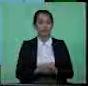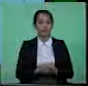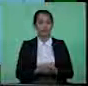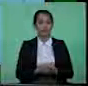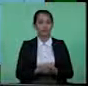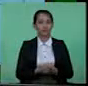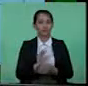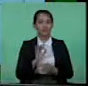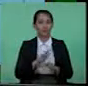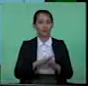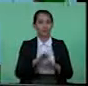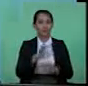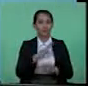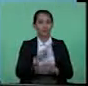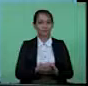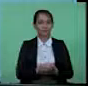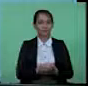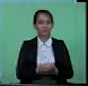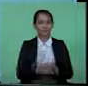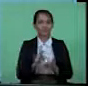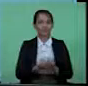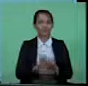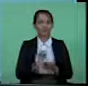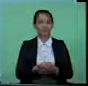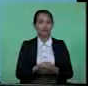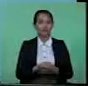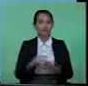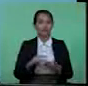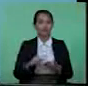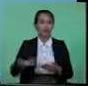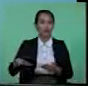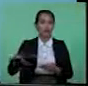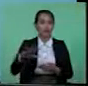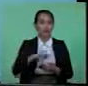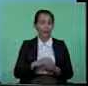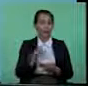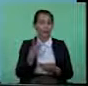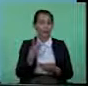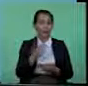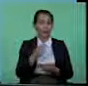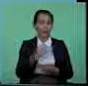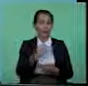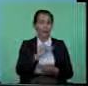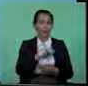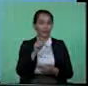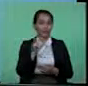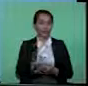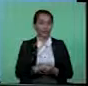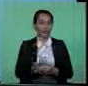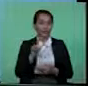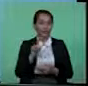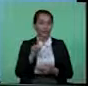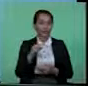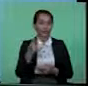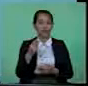Unda to'g'ri bajargansiz. 7-chi masala. Fermer xo'jaligida 14 nafar ishchi